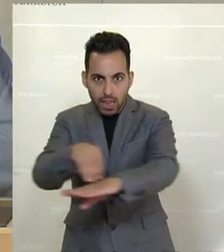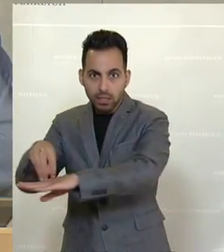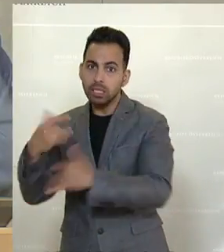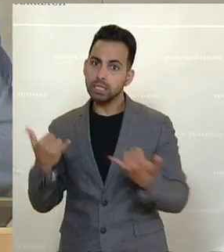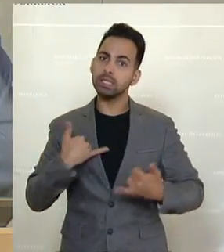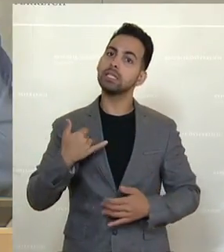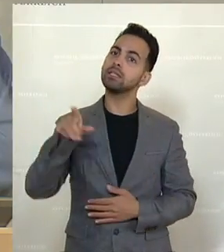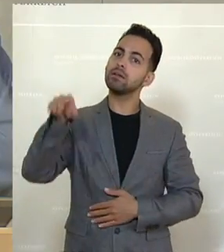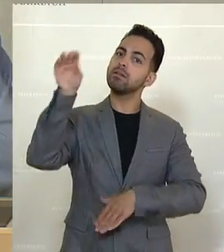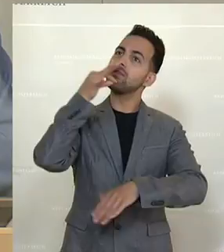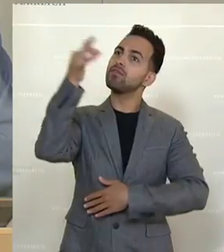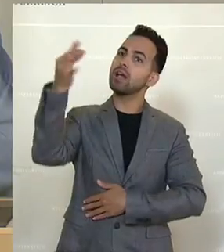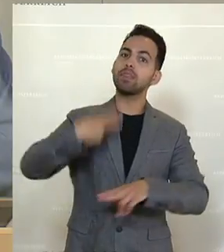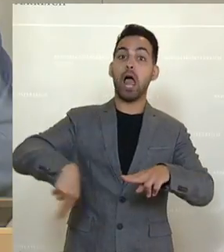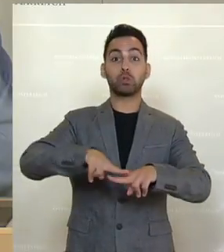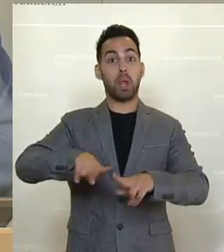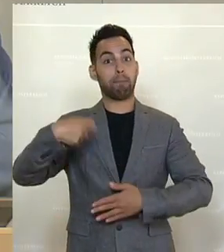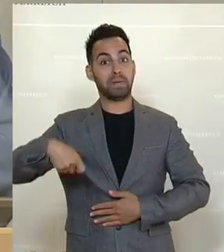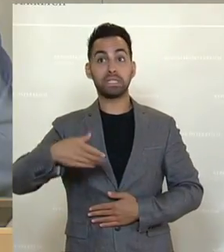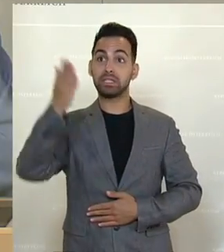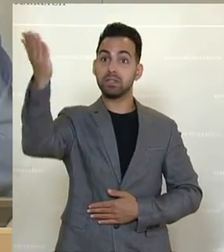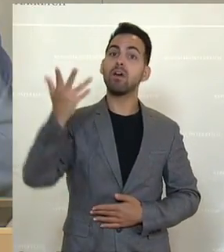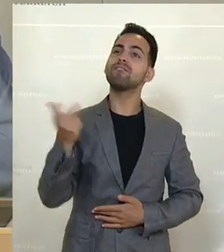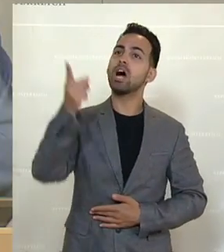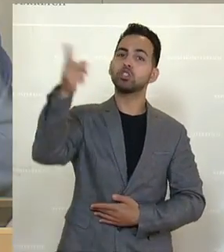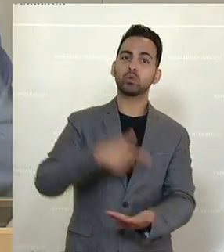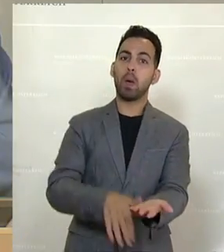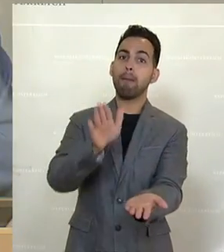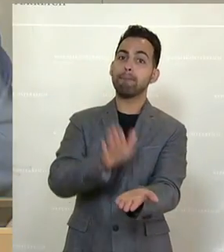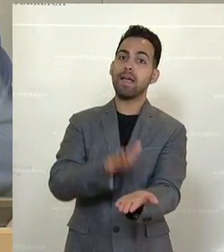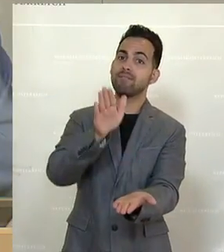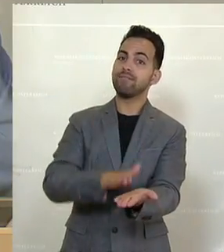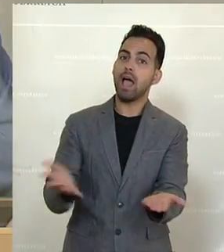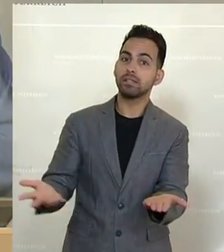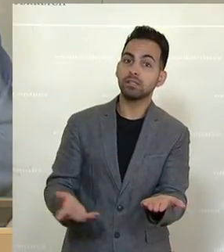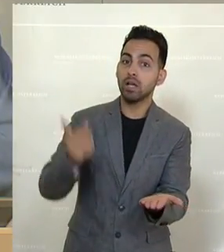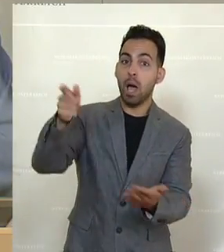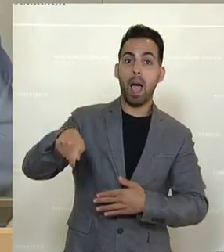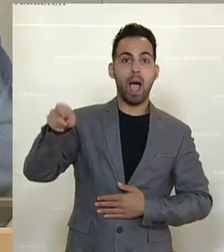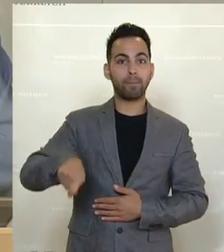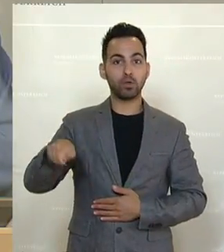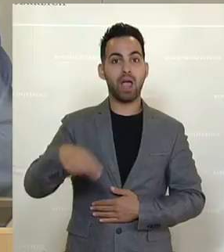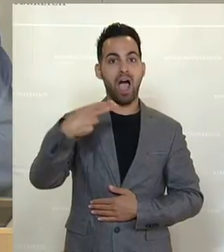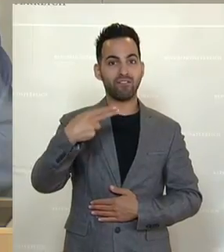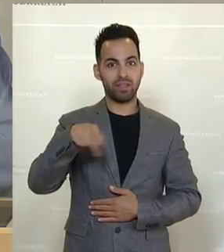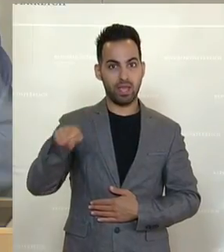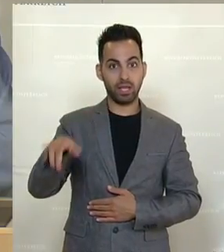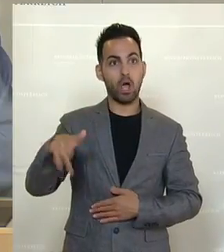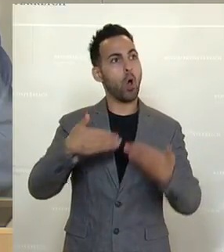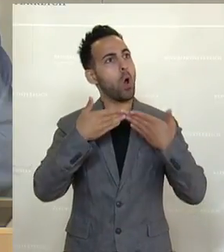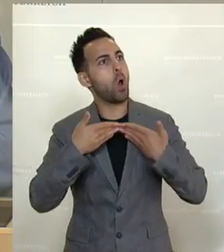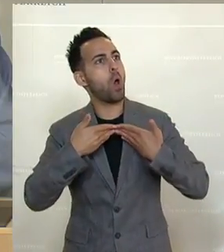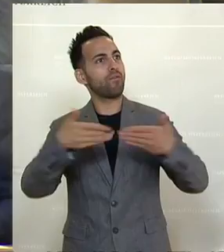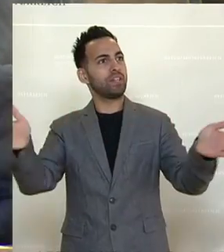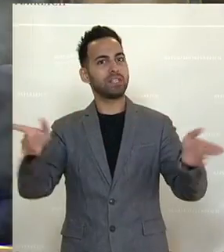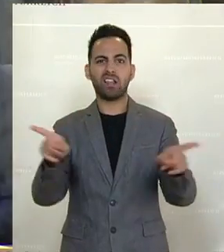Herr Nationalratspräsident, welchen Beleg haben Sie dafür, den Abgeordneten Hafenecker in der